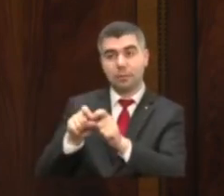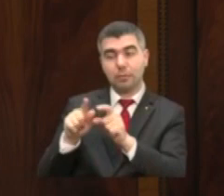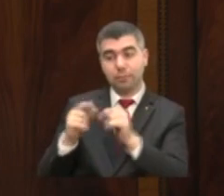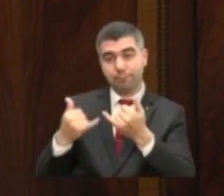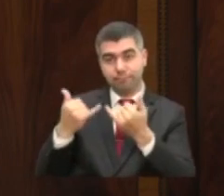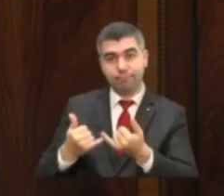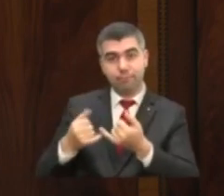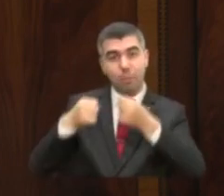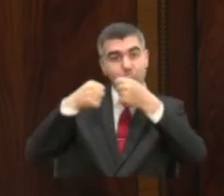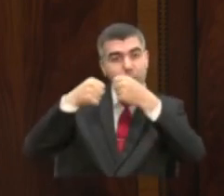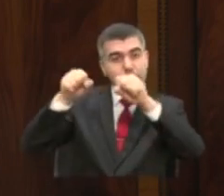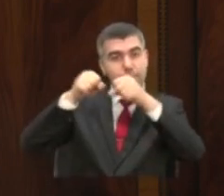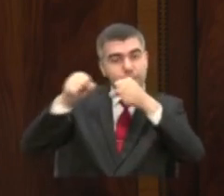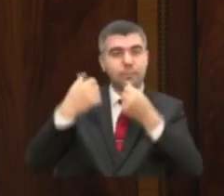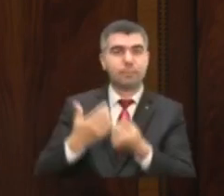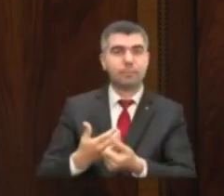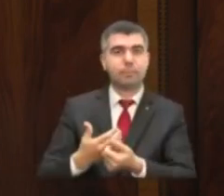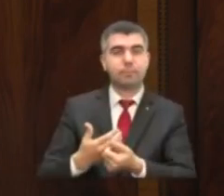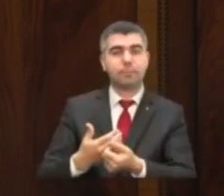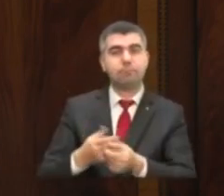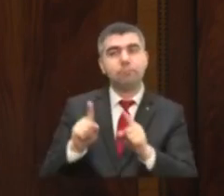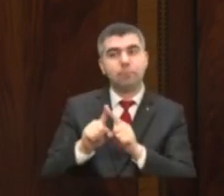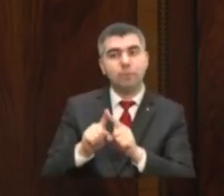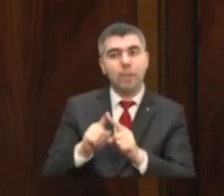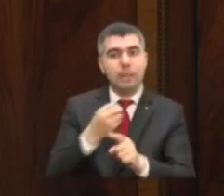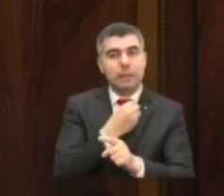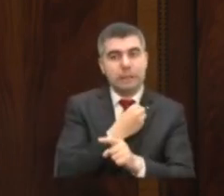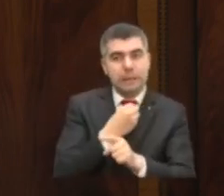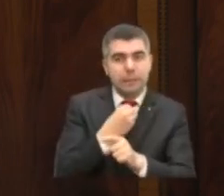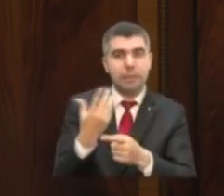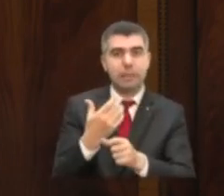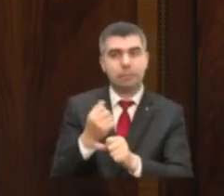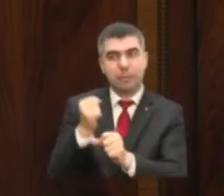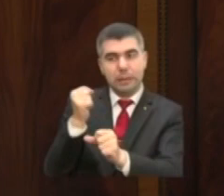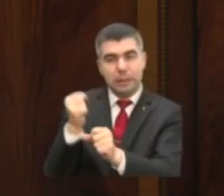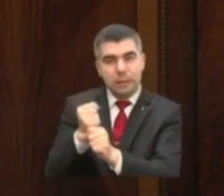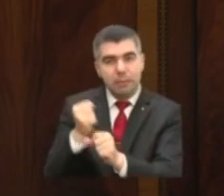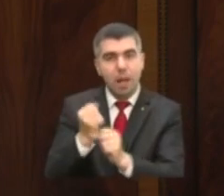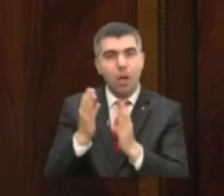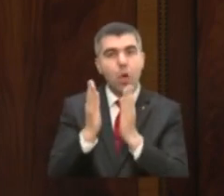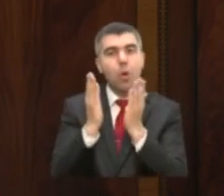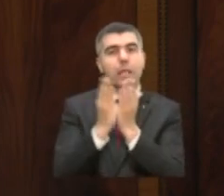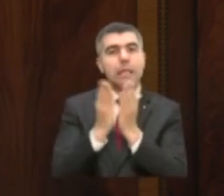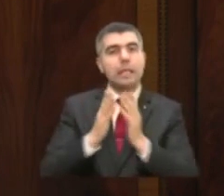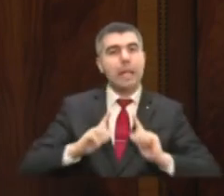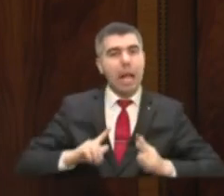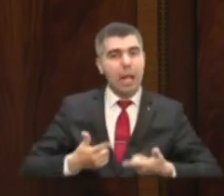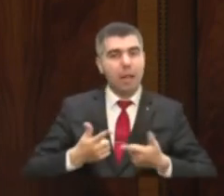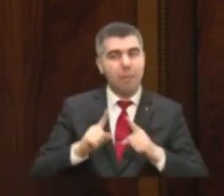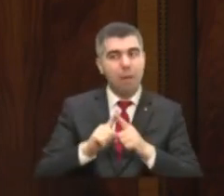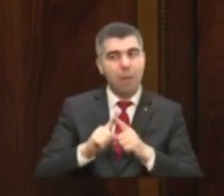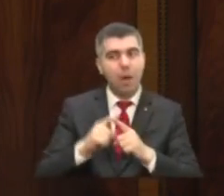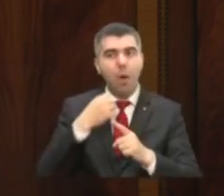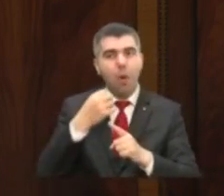وتنشوفوا هذه الاحتجاجات، واقع الصحة، واقع التشغيل، واقع التعليم، أكيد غادي نقولوا هذه الأرقام